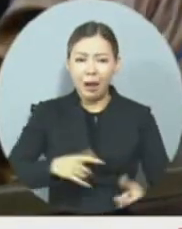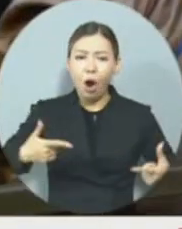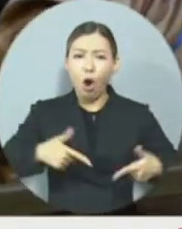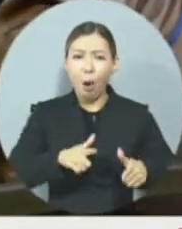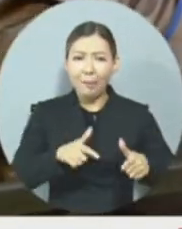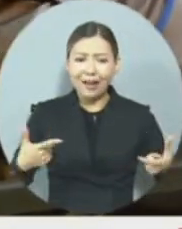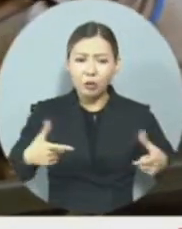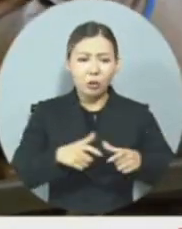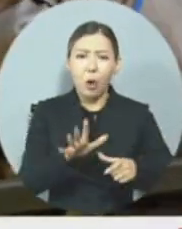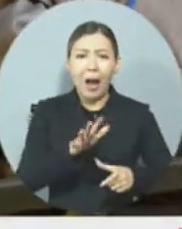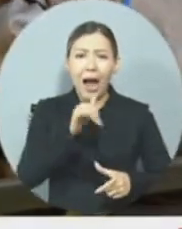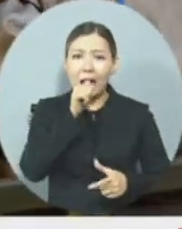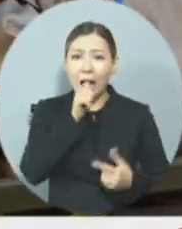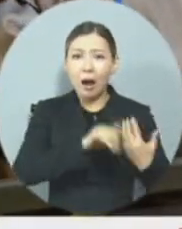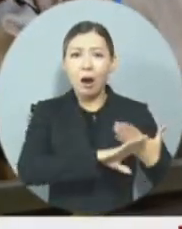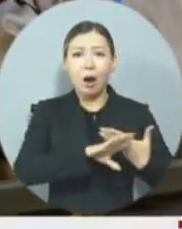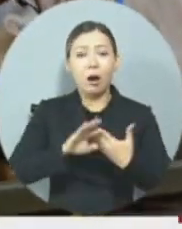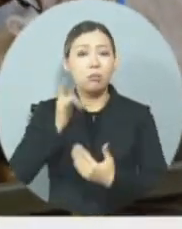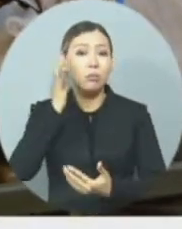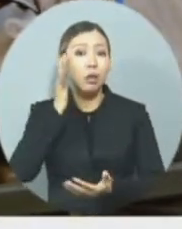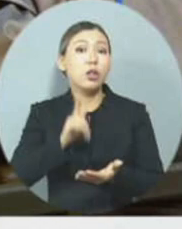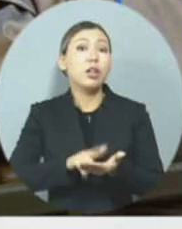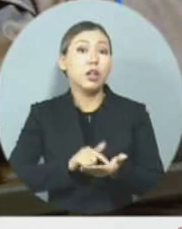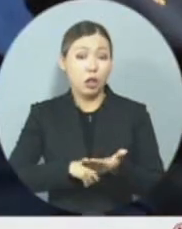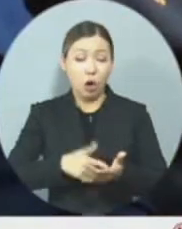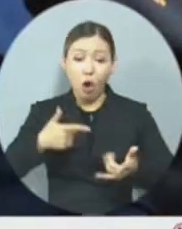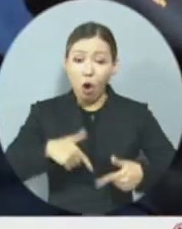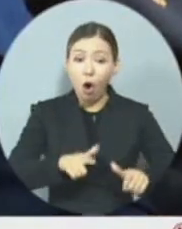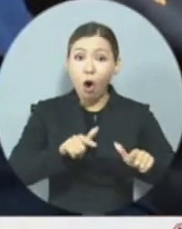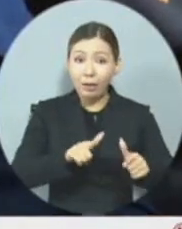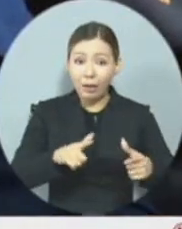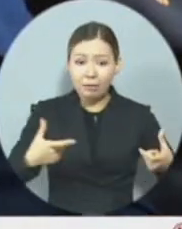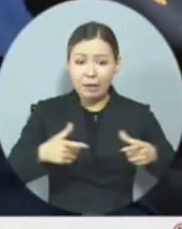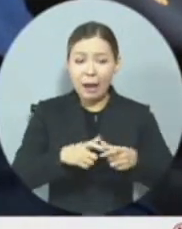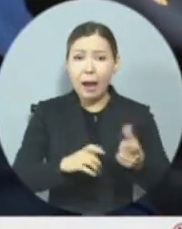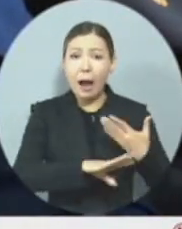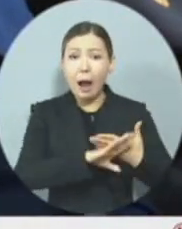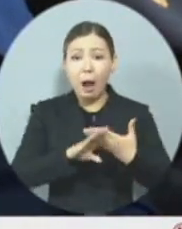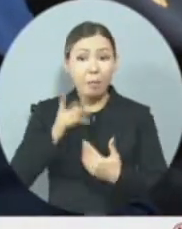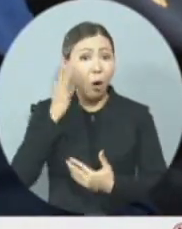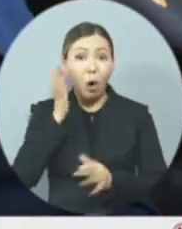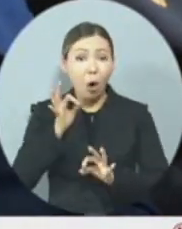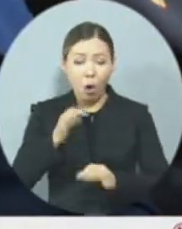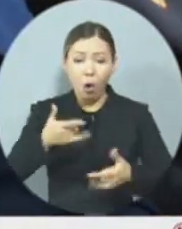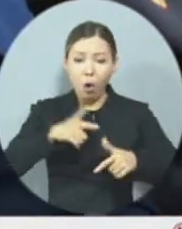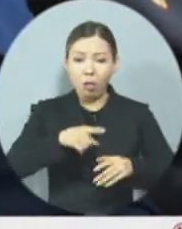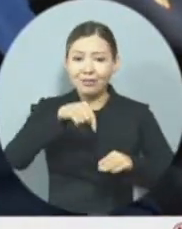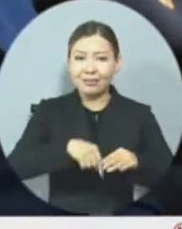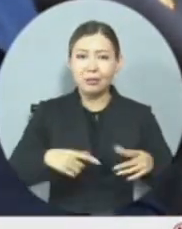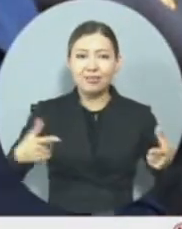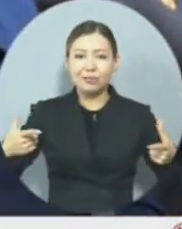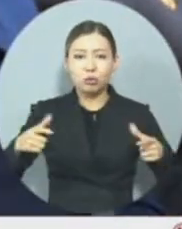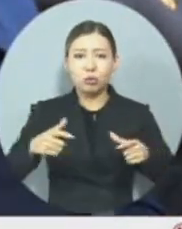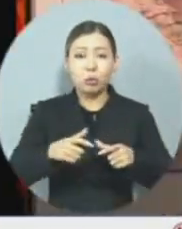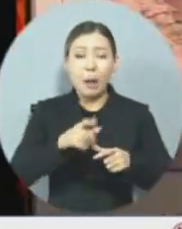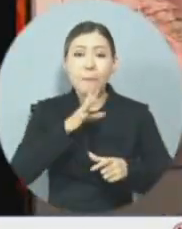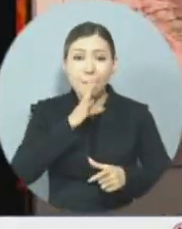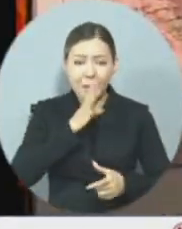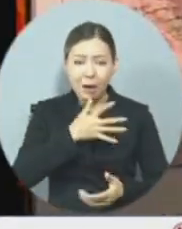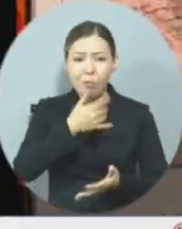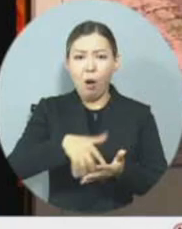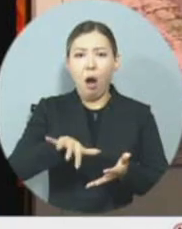хэрэгтэй. Гол усны нуур цөрмө хамгаалах бодлогыг явуулах гол голын төвшин буурах бохирдох цэнгэг байдлыг алдах зэрэг шинж